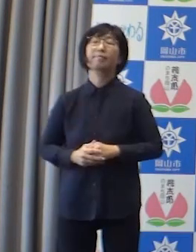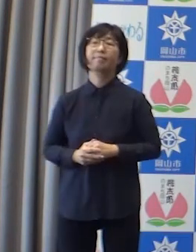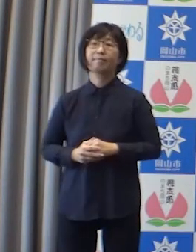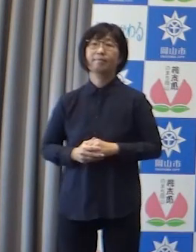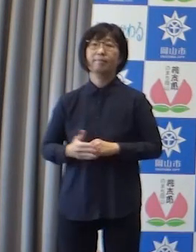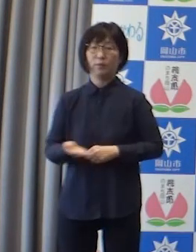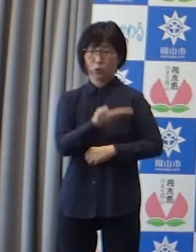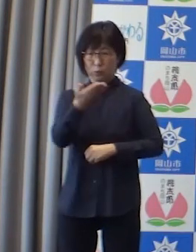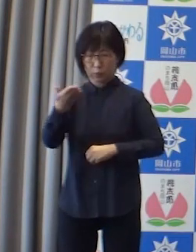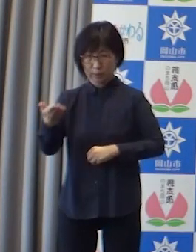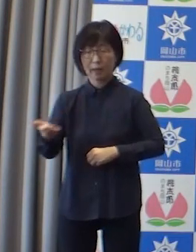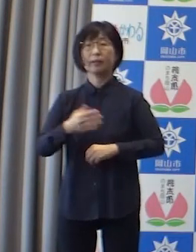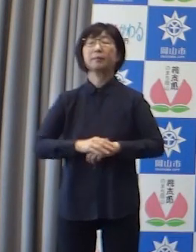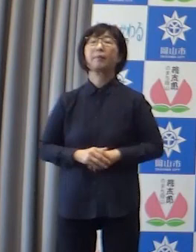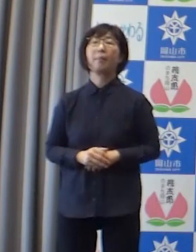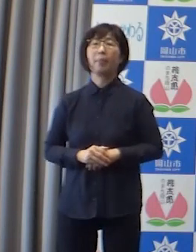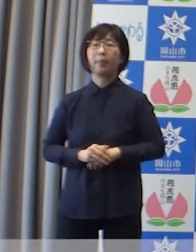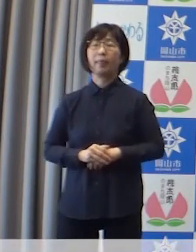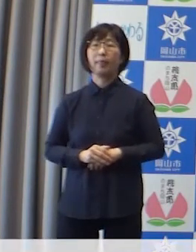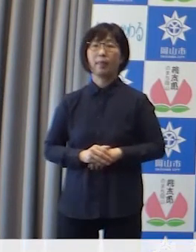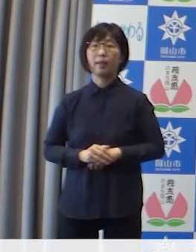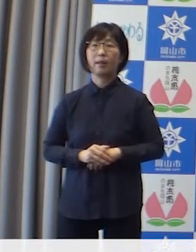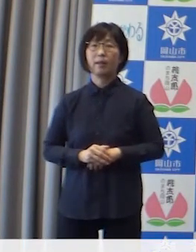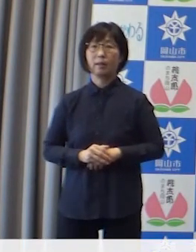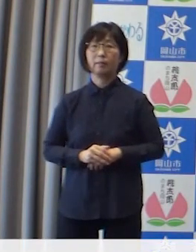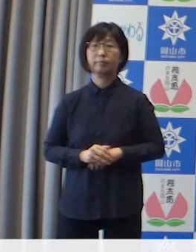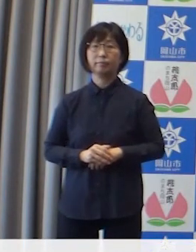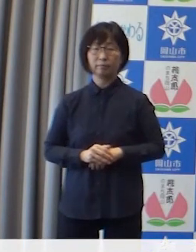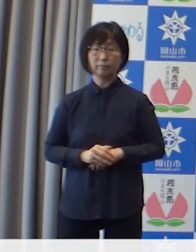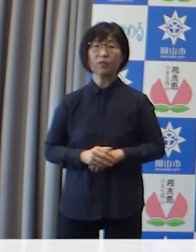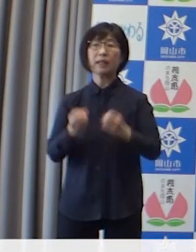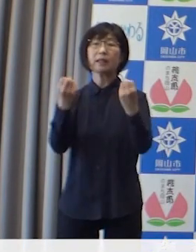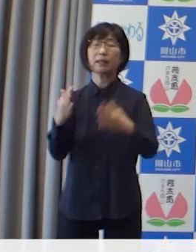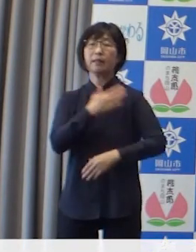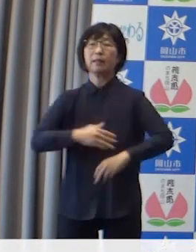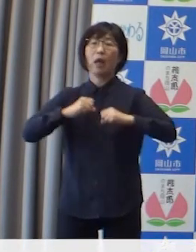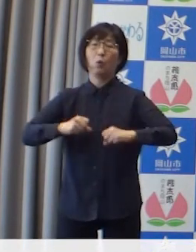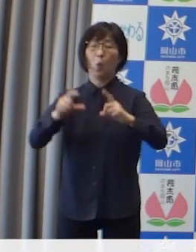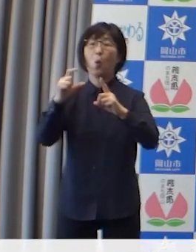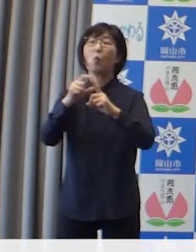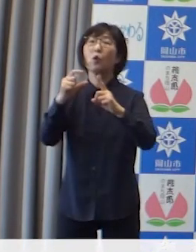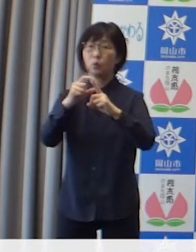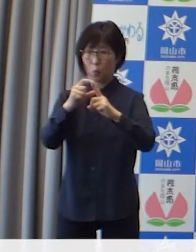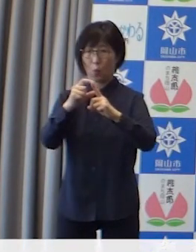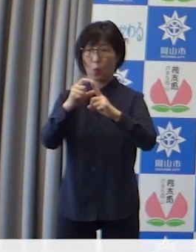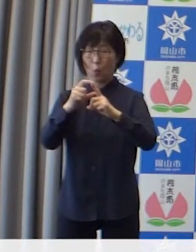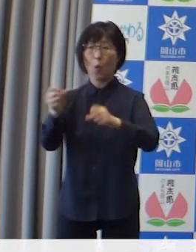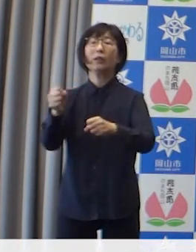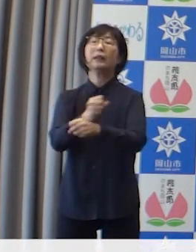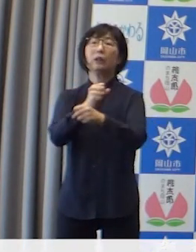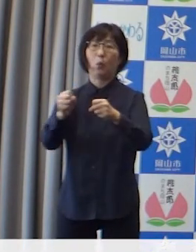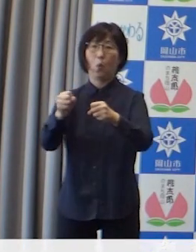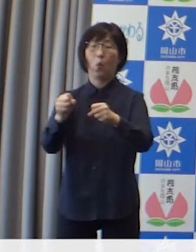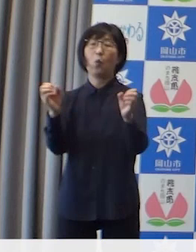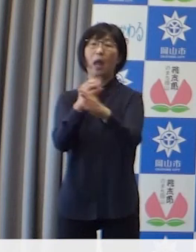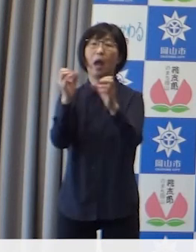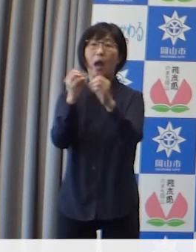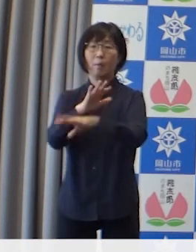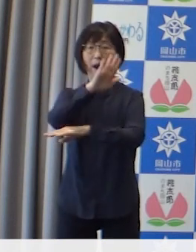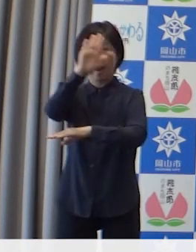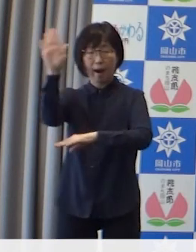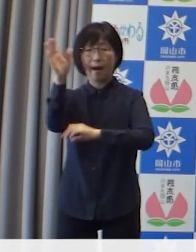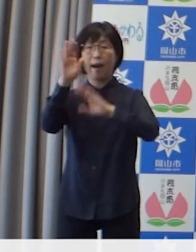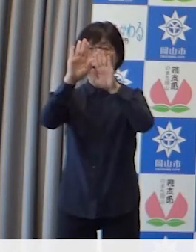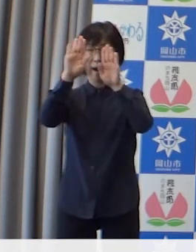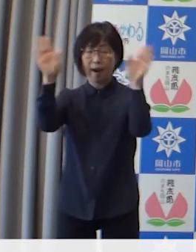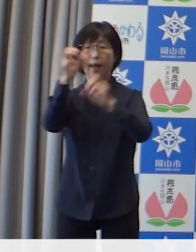次の話題に移ります。新健康ポイント事業岡山晴れ活プロジェクトの開始であります。